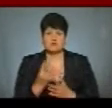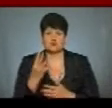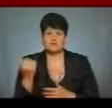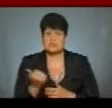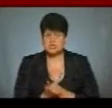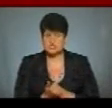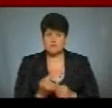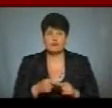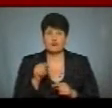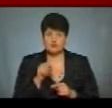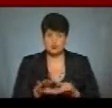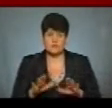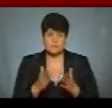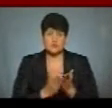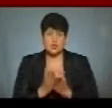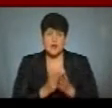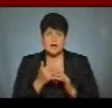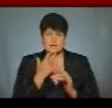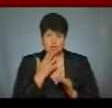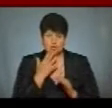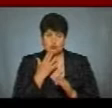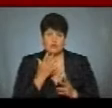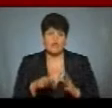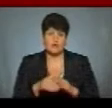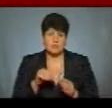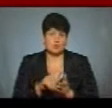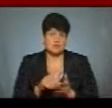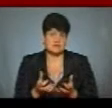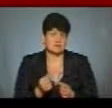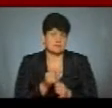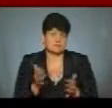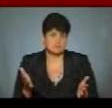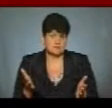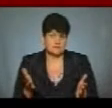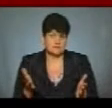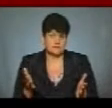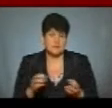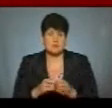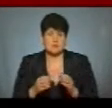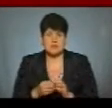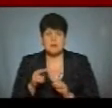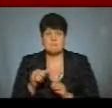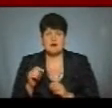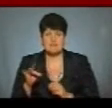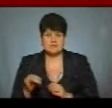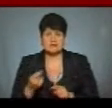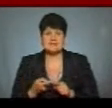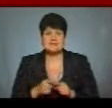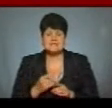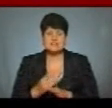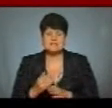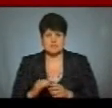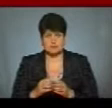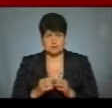менше 4 тижнів. В цьому випадку «Слуга народу» у виборах участі не візьме. Проблеми з Павленко – частина однієї загальної